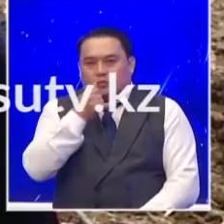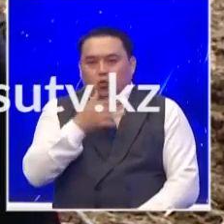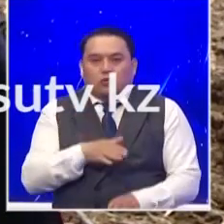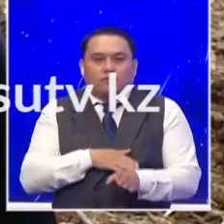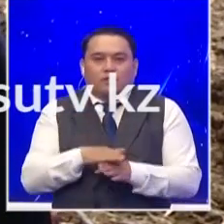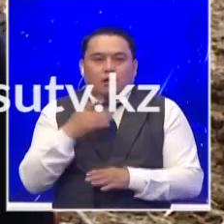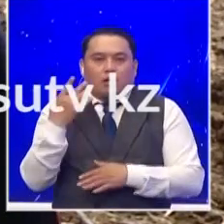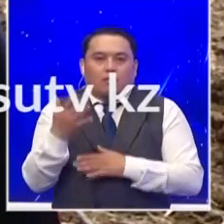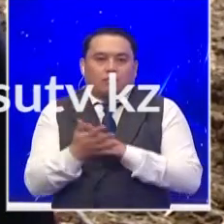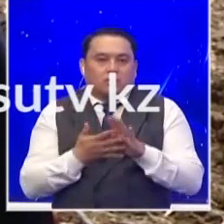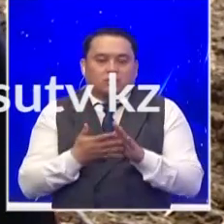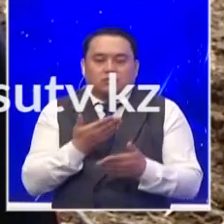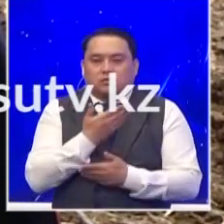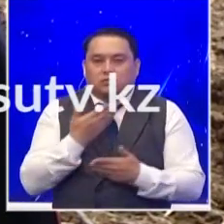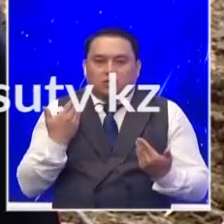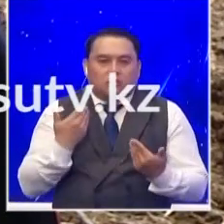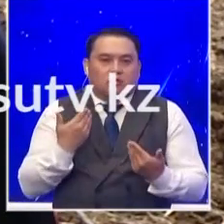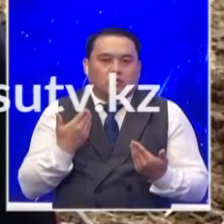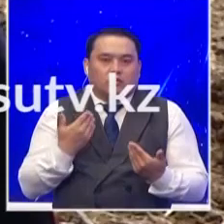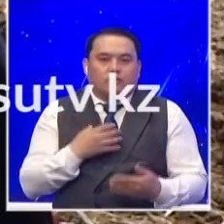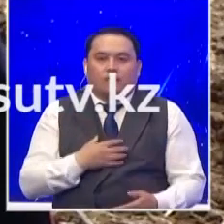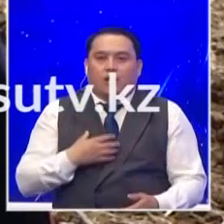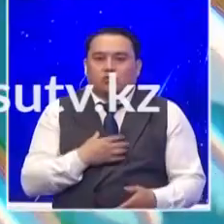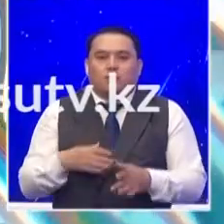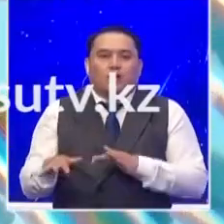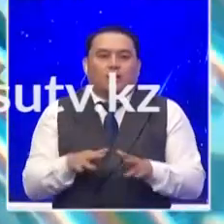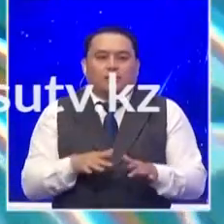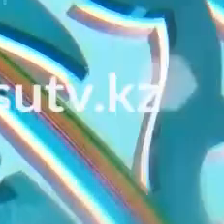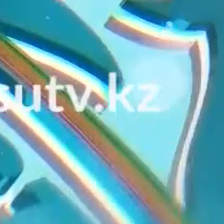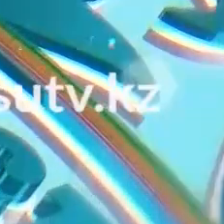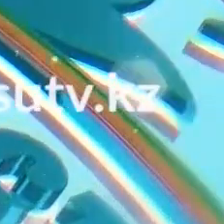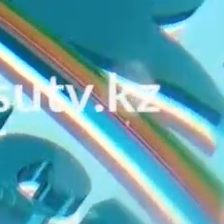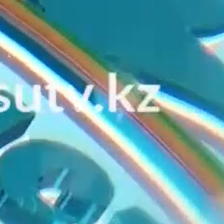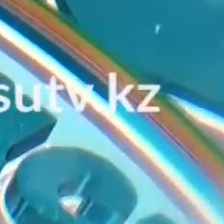с пониманием относятся к столь важному мероприятию.